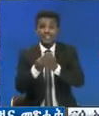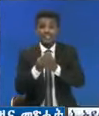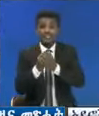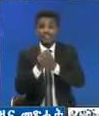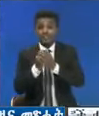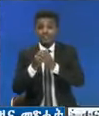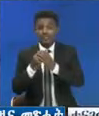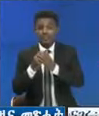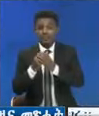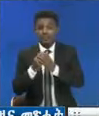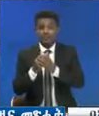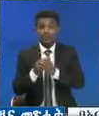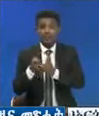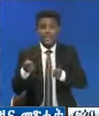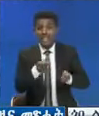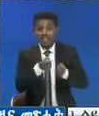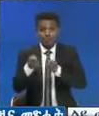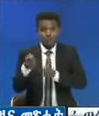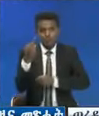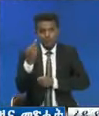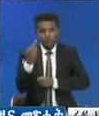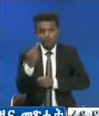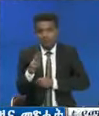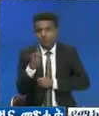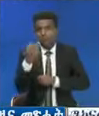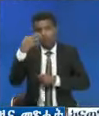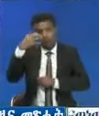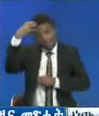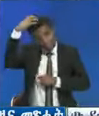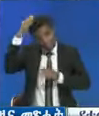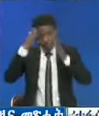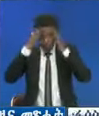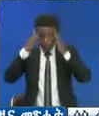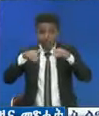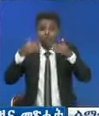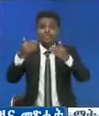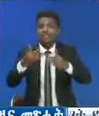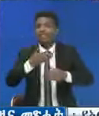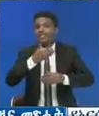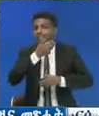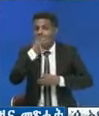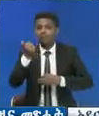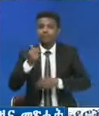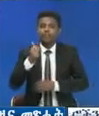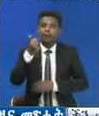ድረስ እየገዛን የምንረጨውም ነገር ሆነ መንግስት በትኩረት ቢያው እሱን ያለ መስጋት። አሁን አንበጣ ላይ ነው